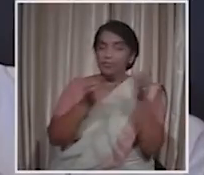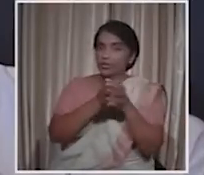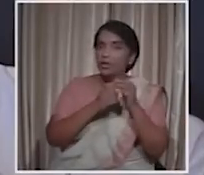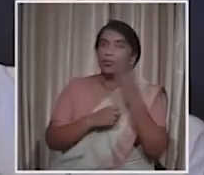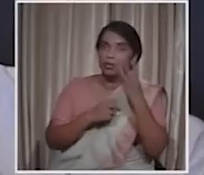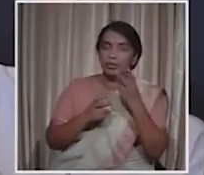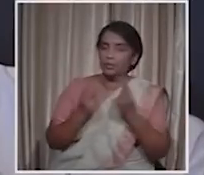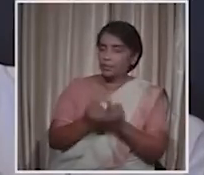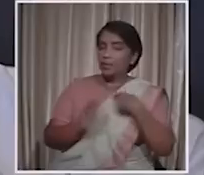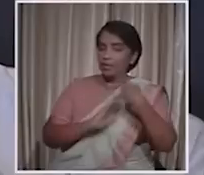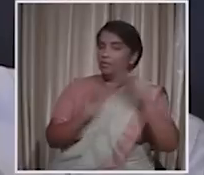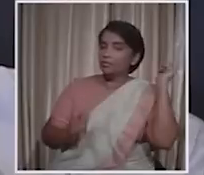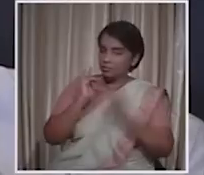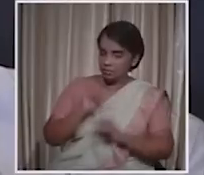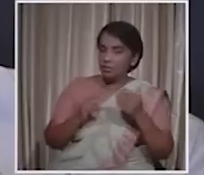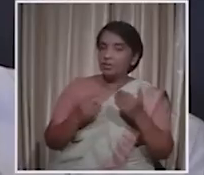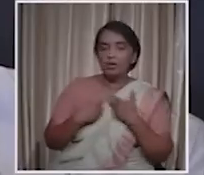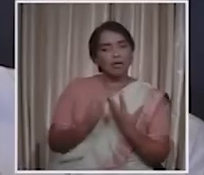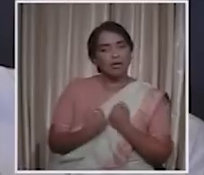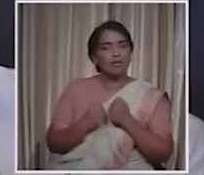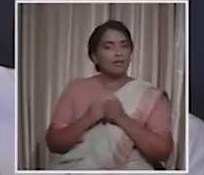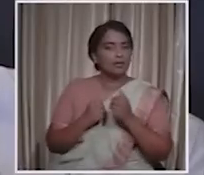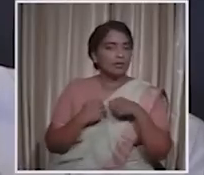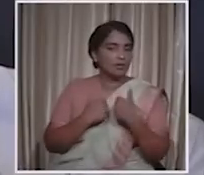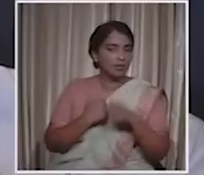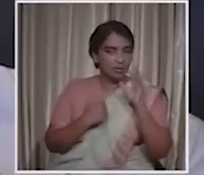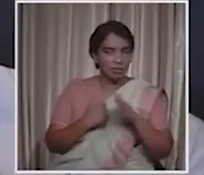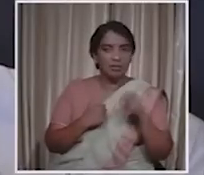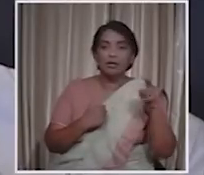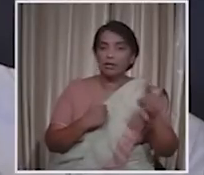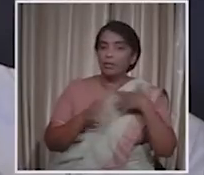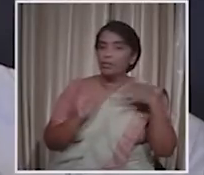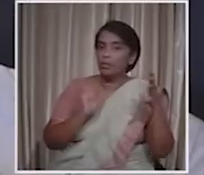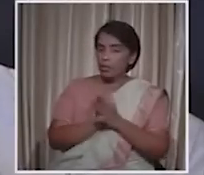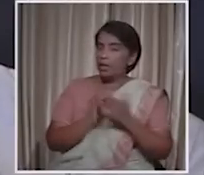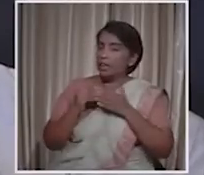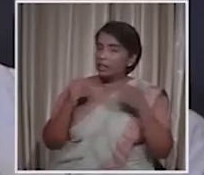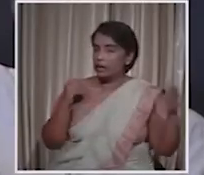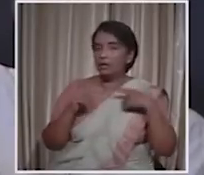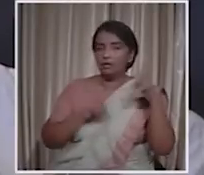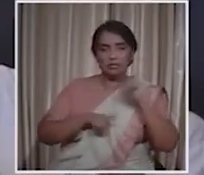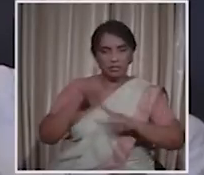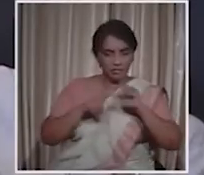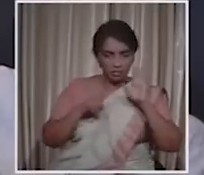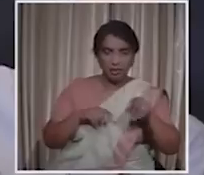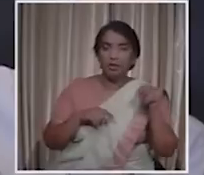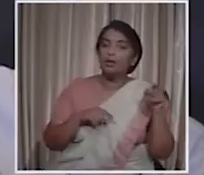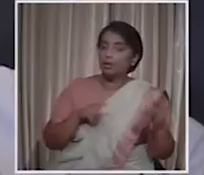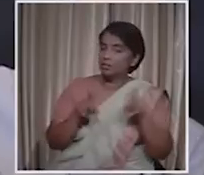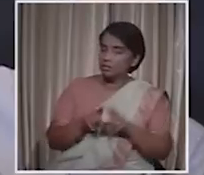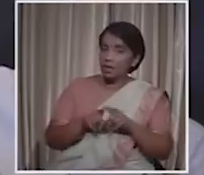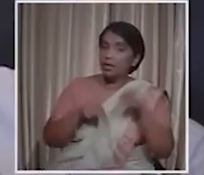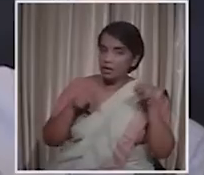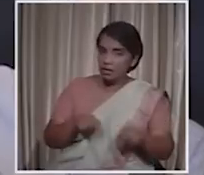කඩිනමින් ලංකාවට ගෙන්වා ගැනීමට අවශ්‍ය පසුබිම් අපි සකස් කළා. ඔවුන් සමග අප දීර්ඝ ලෙස සාකච්ඡා පවත්වනවා. ඒ වගේම